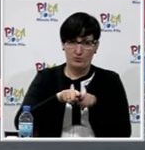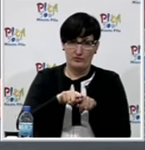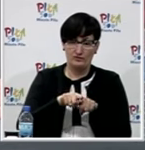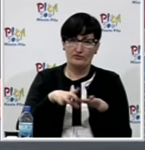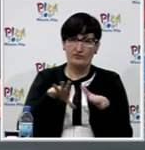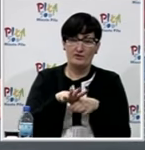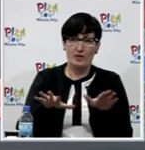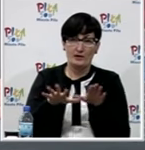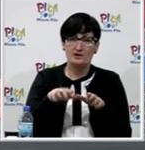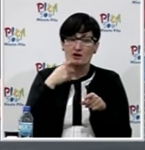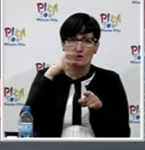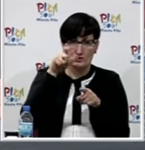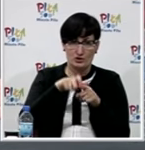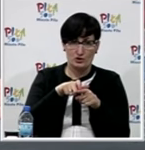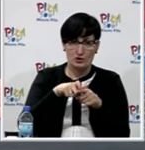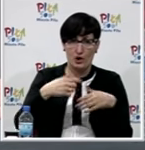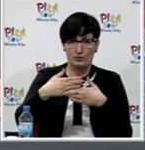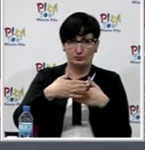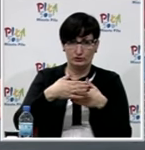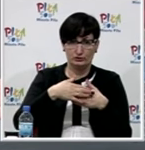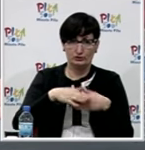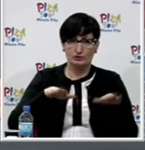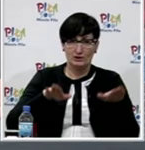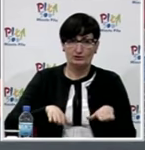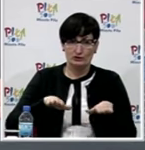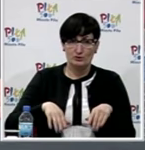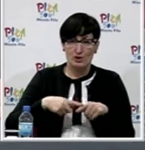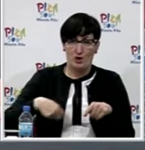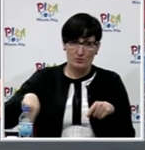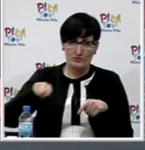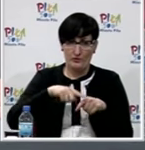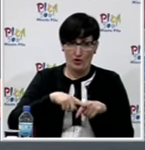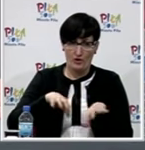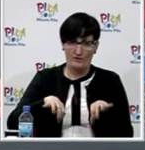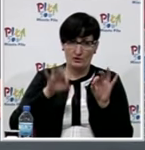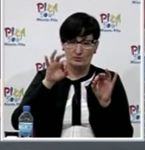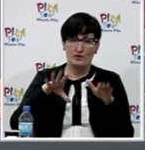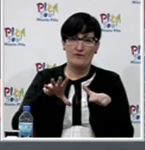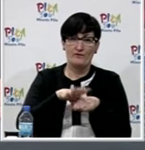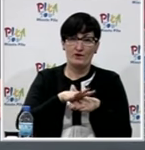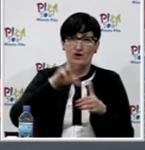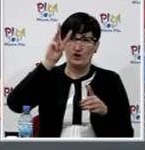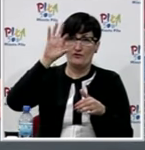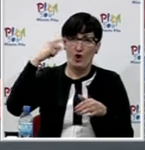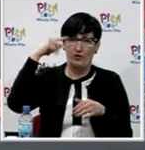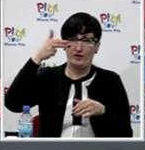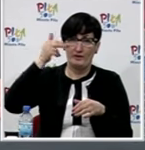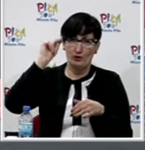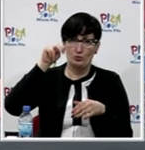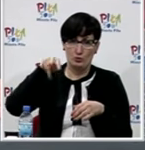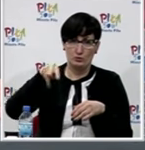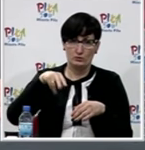słów przy siedzibie obwodowej komisji wyborczej w Wodniku, w miejsce słów Kosaka